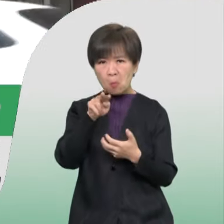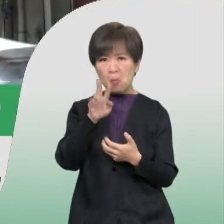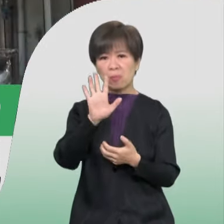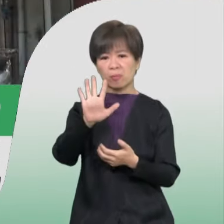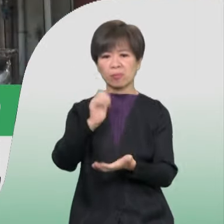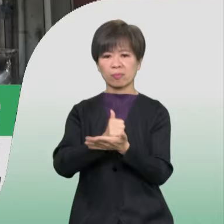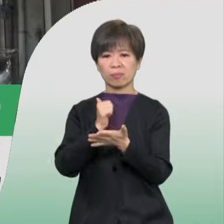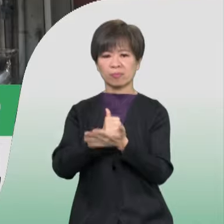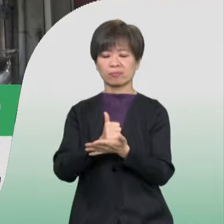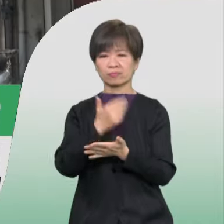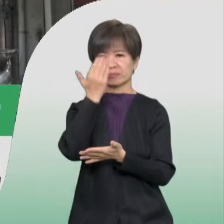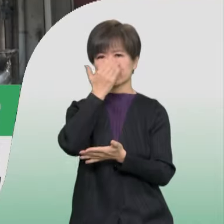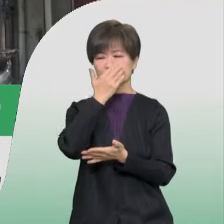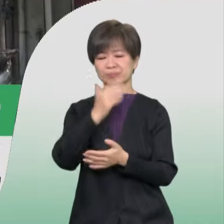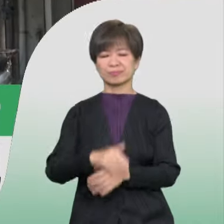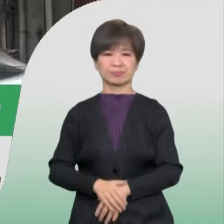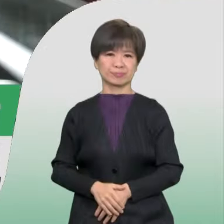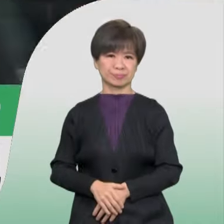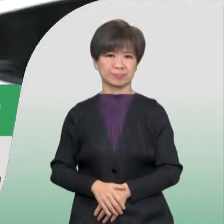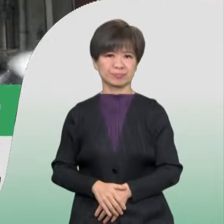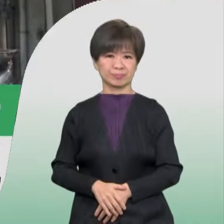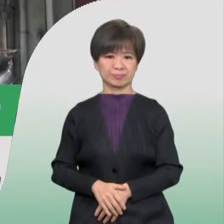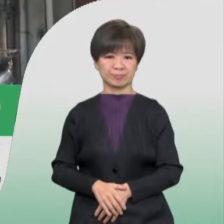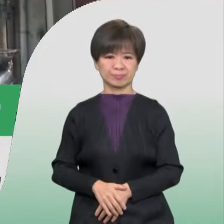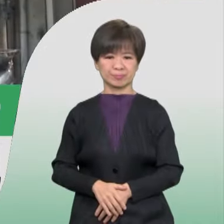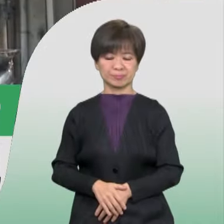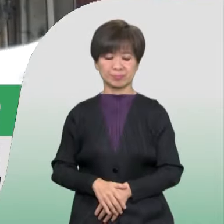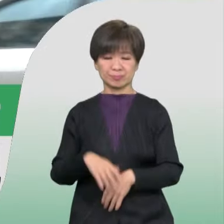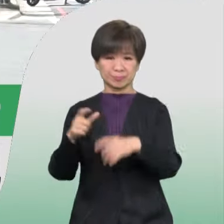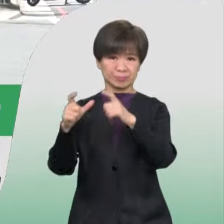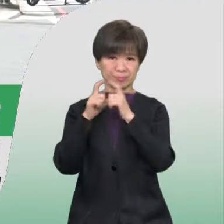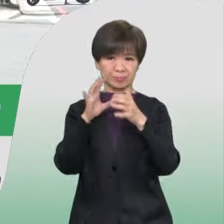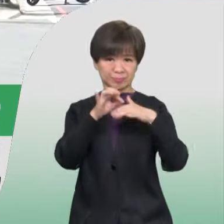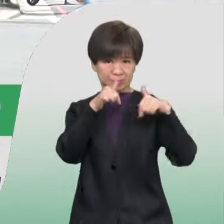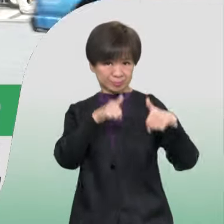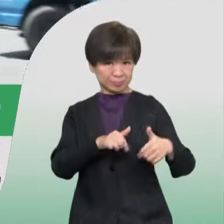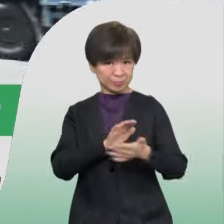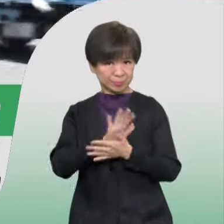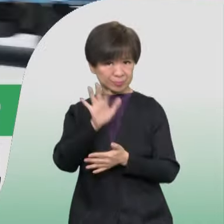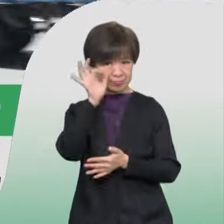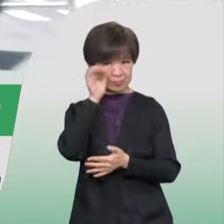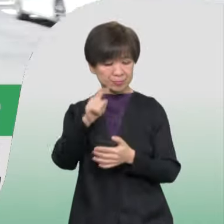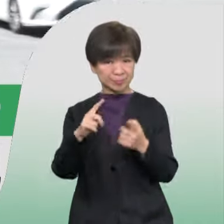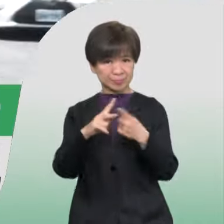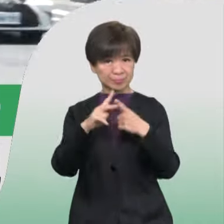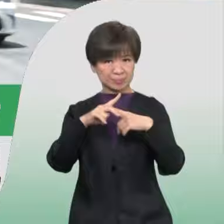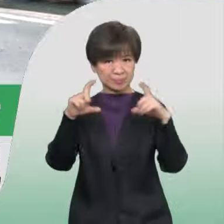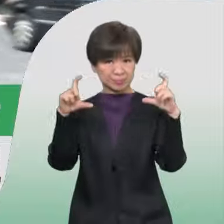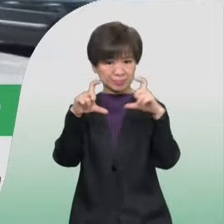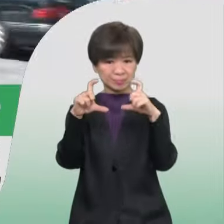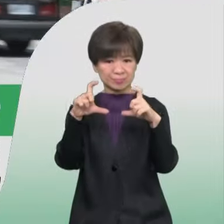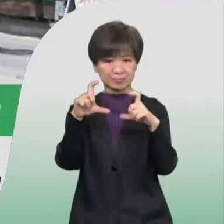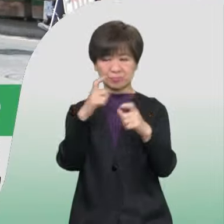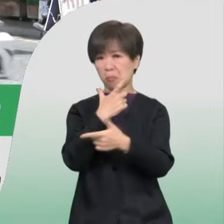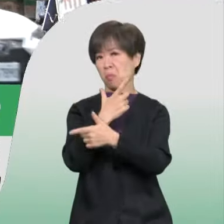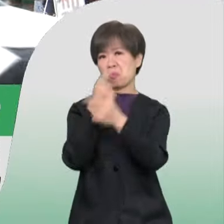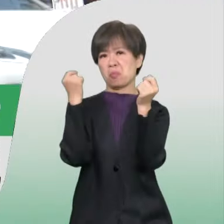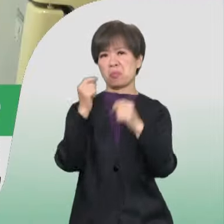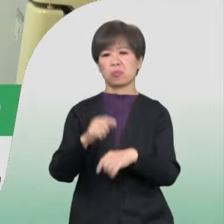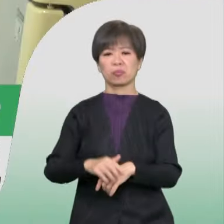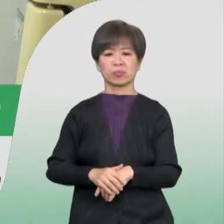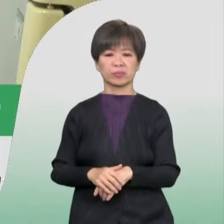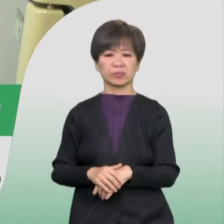用未会很下降。 这一次回来关西之后呢，发现这个小招牌，然后它有固定的规格跟格式，